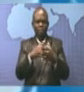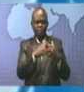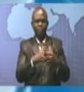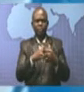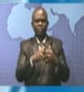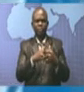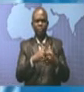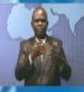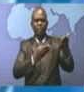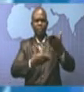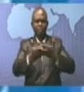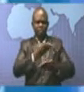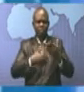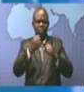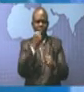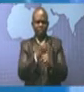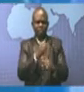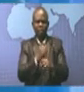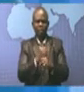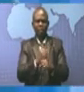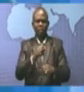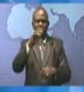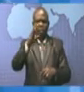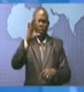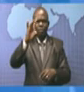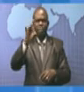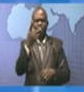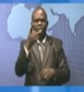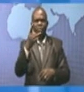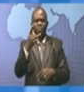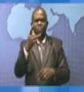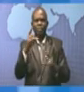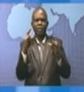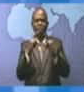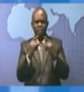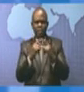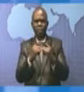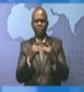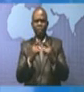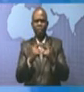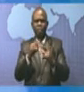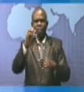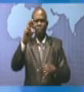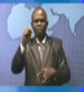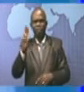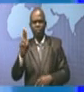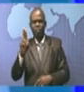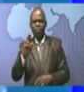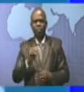prendre part aux travaux du 78e Assemblée générale des Nations